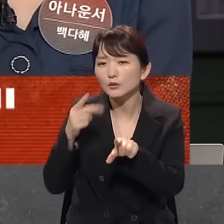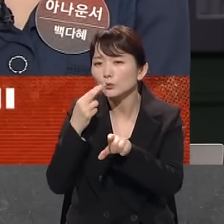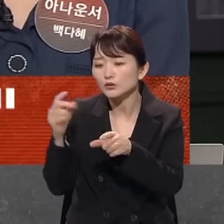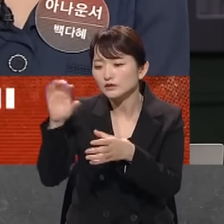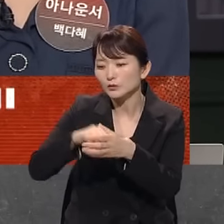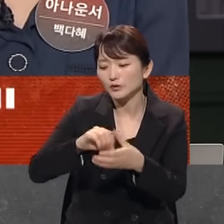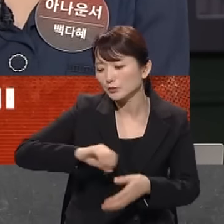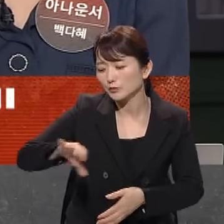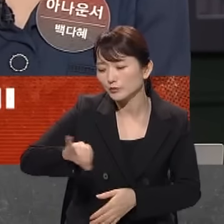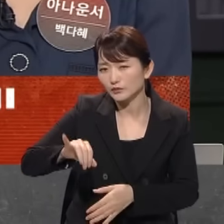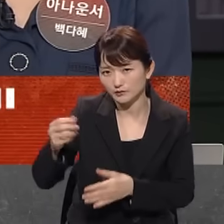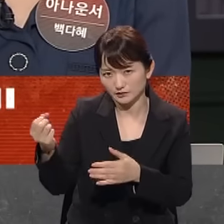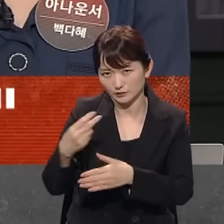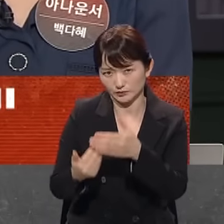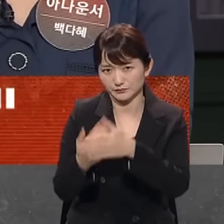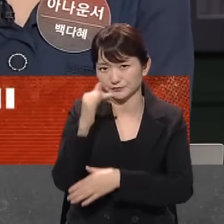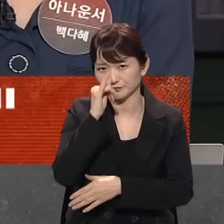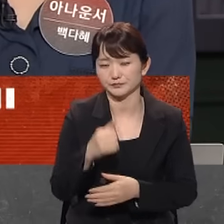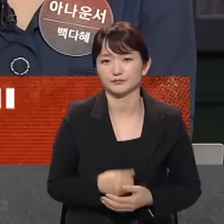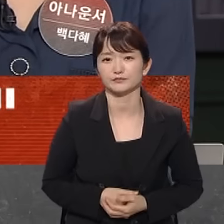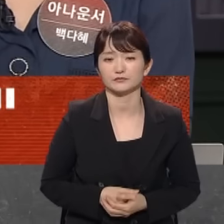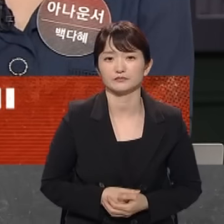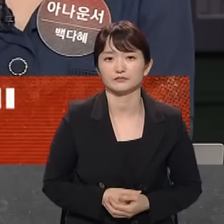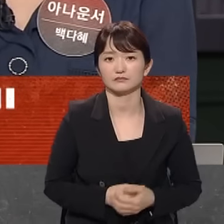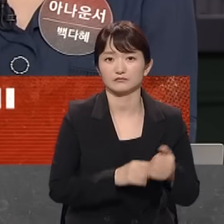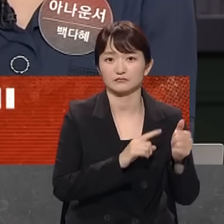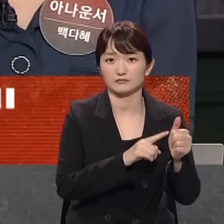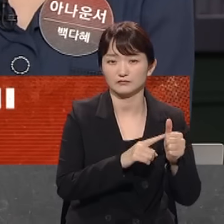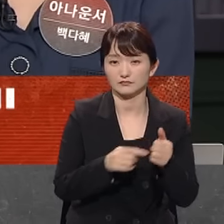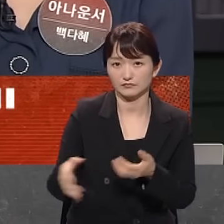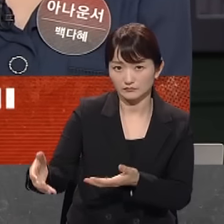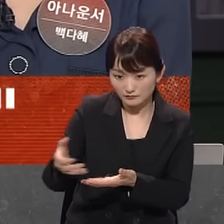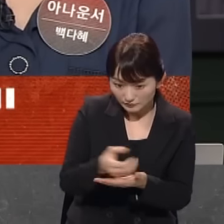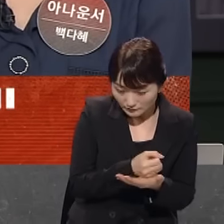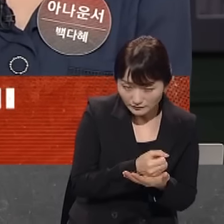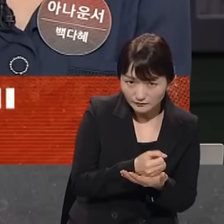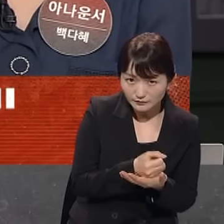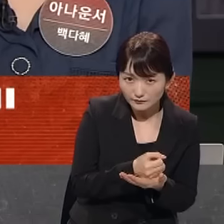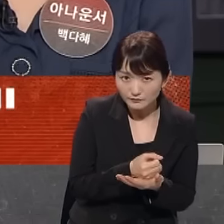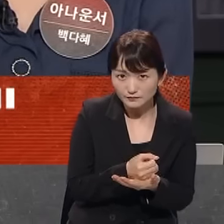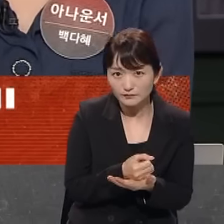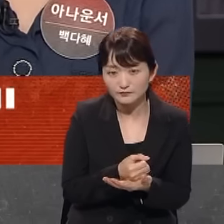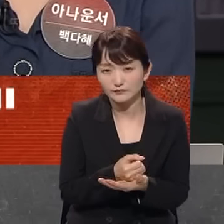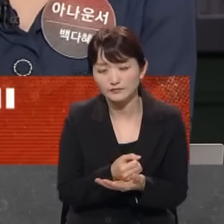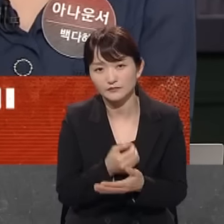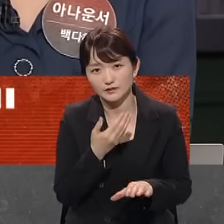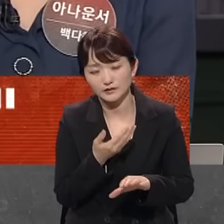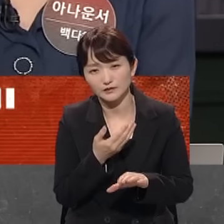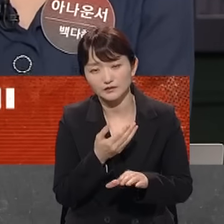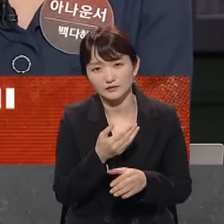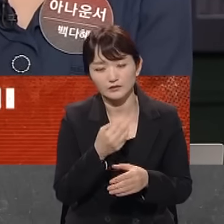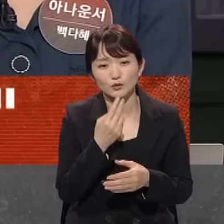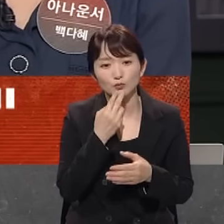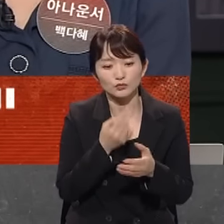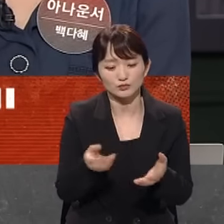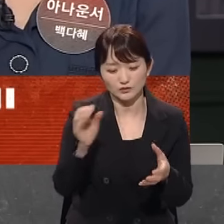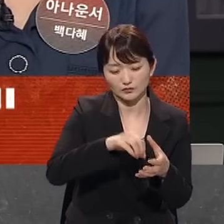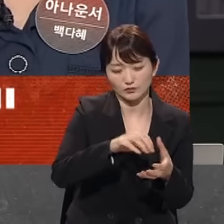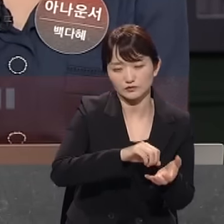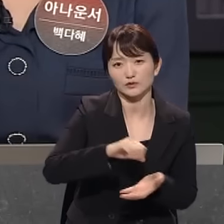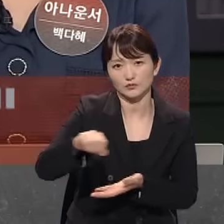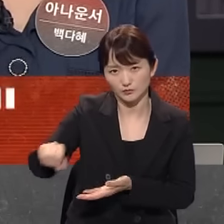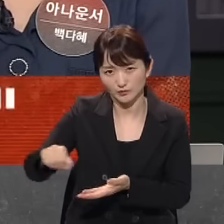일이 상습적으로 벌어지고 있다고 합니다. 그래서 제보자 측이 수거하고 맞는 방법으로 다시 배출을 하거나 국민신문고에 신고를